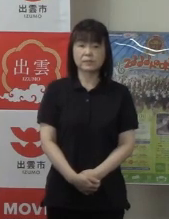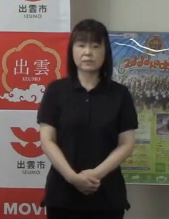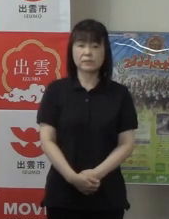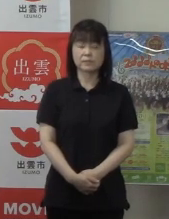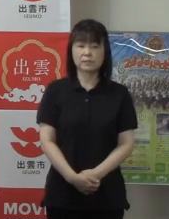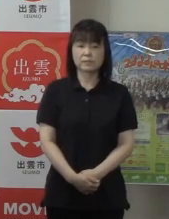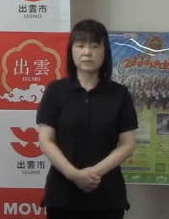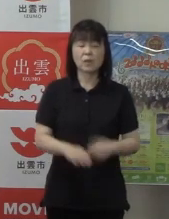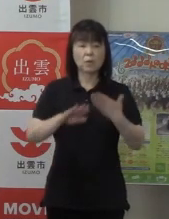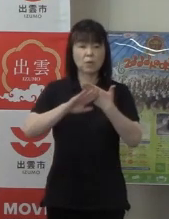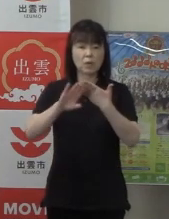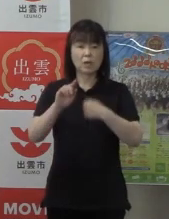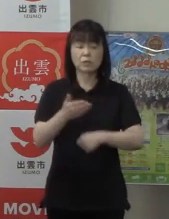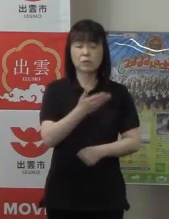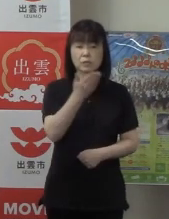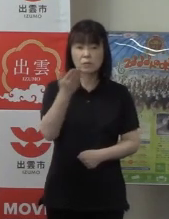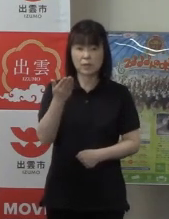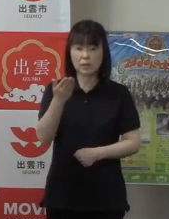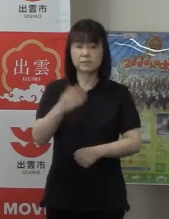ょうか。他にございませんでしょうか。